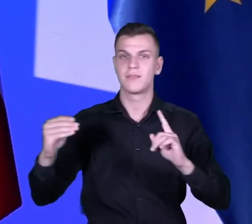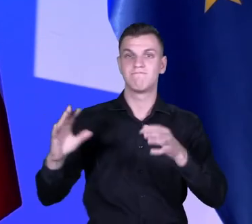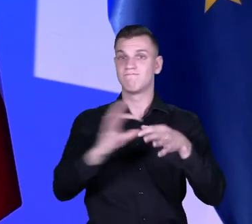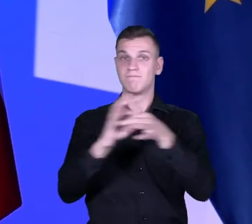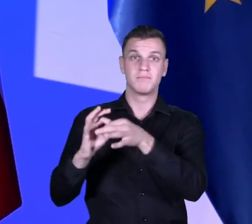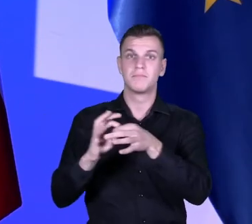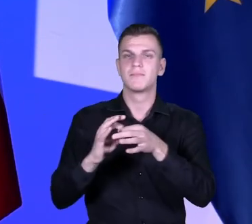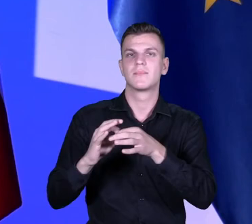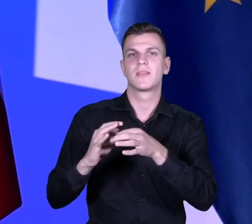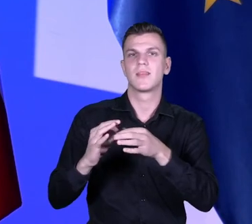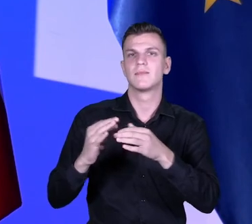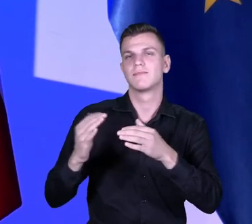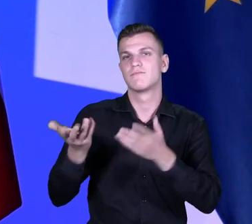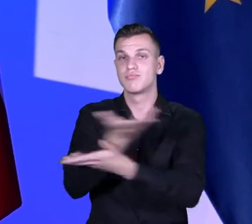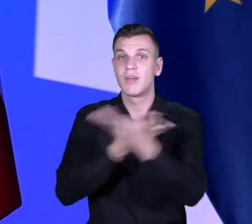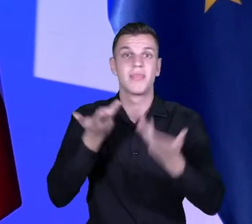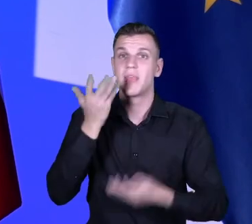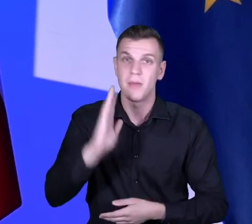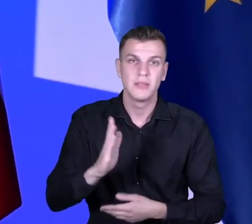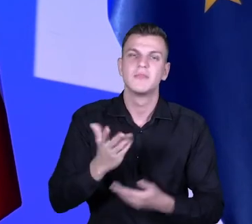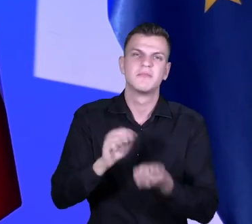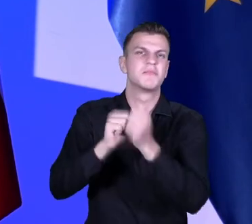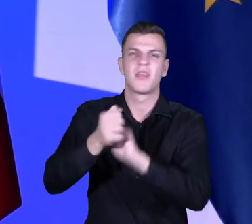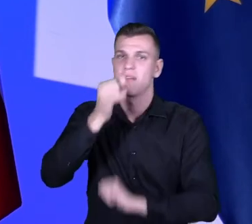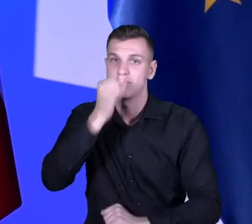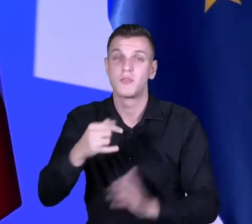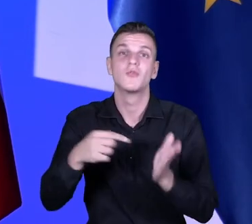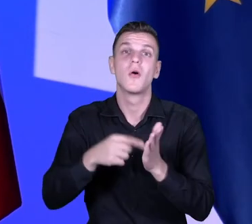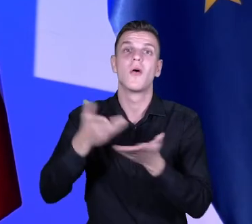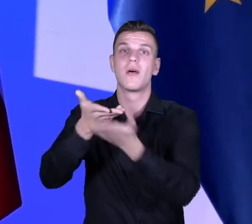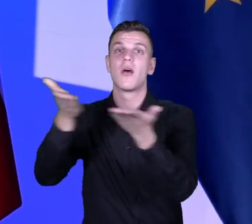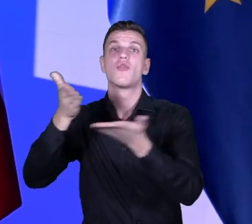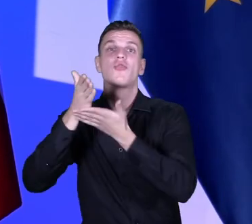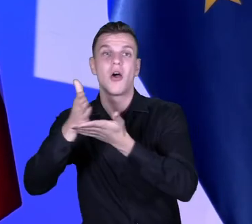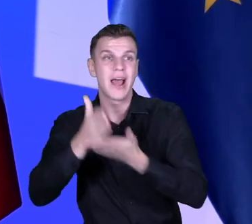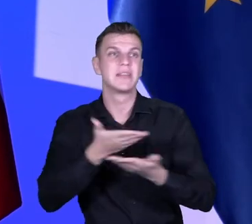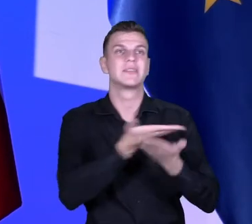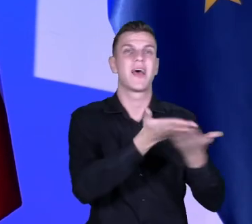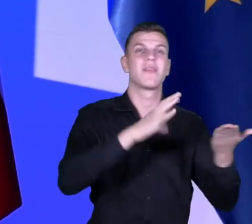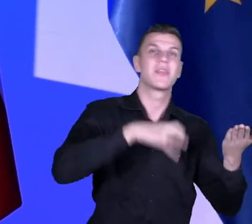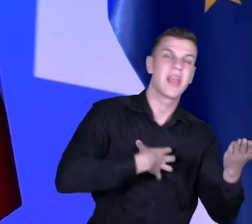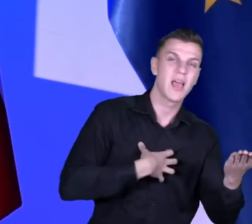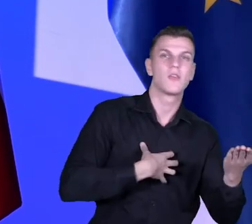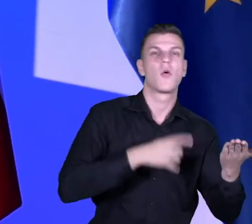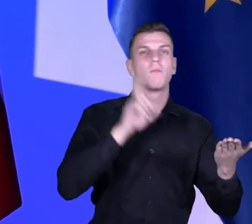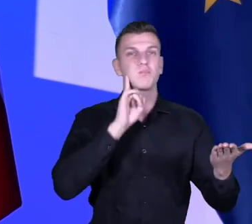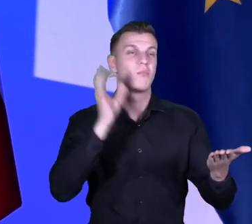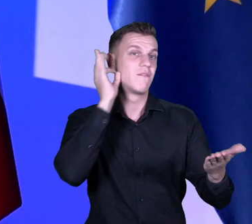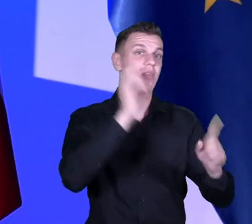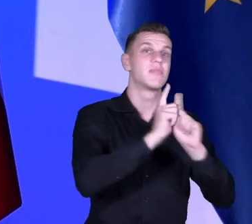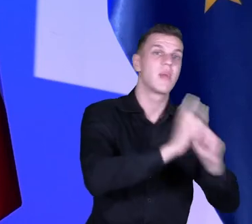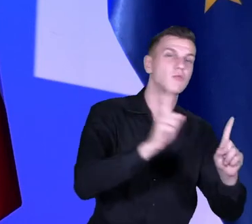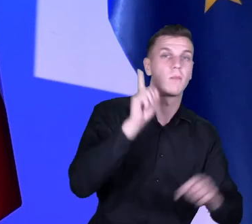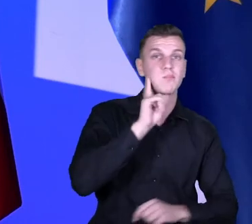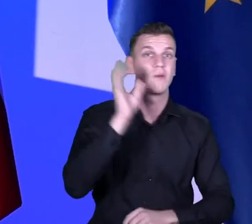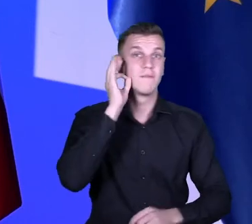projekcie gro tego, co się wydarzało się w relacji między doradcami, doradczyniami, a dyrektorkami, dyrektorami i nauczycielkami, którzy w